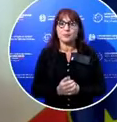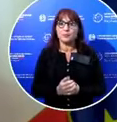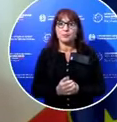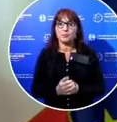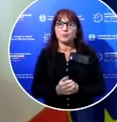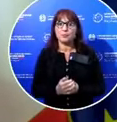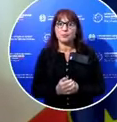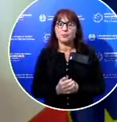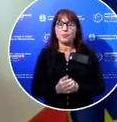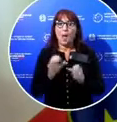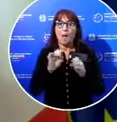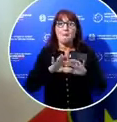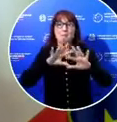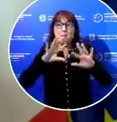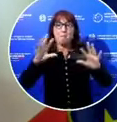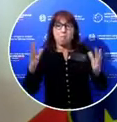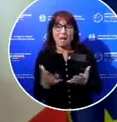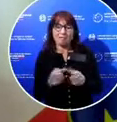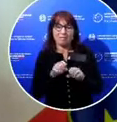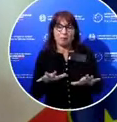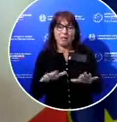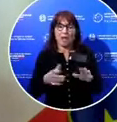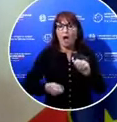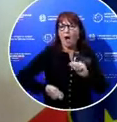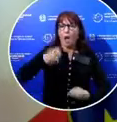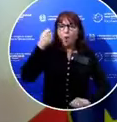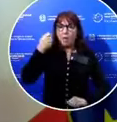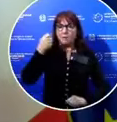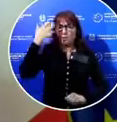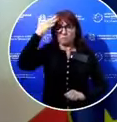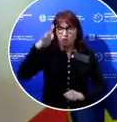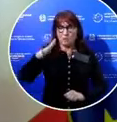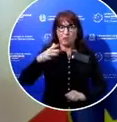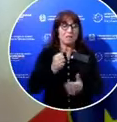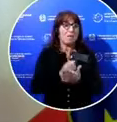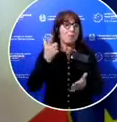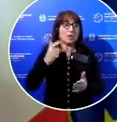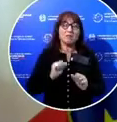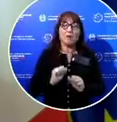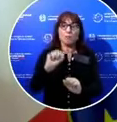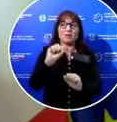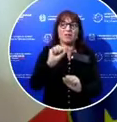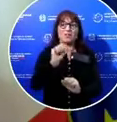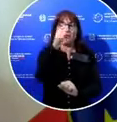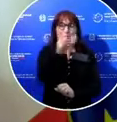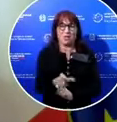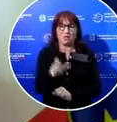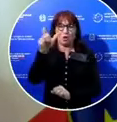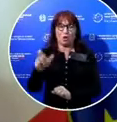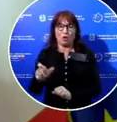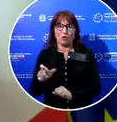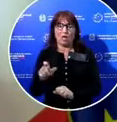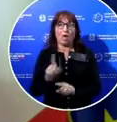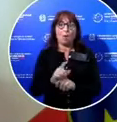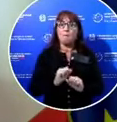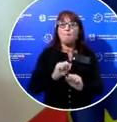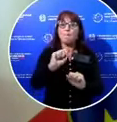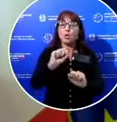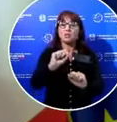stesso, la pandemia ha accresciuto la consapevolezza di quanto sia importante la protezione del singolo per assicurare la